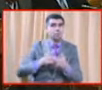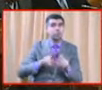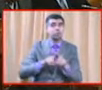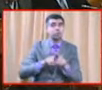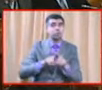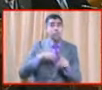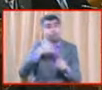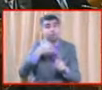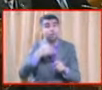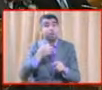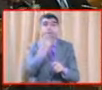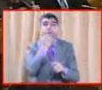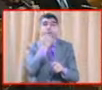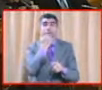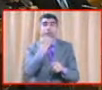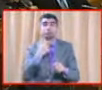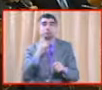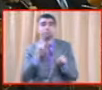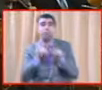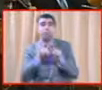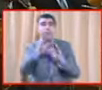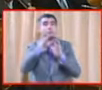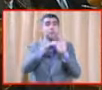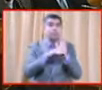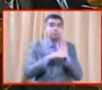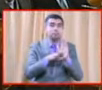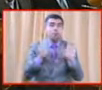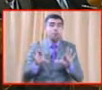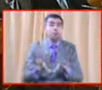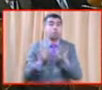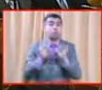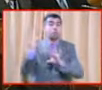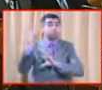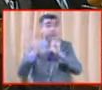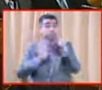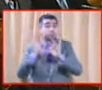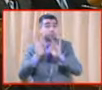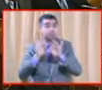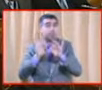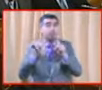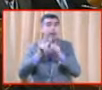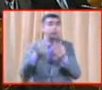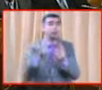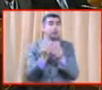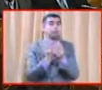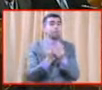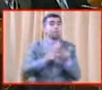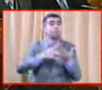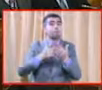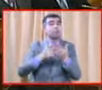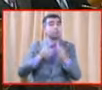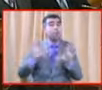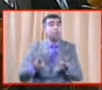تؤاخذ هذه المنهجية، لأن اللجنة ديال انتقاء المشاريع لم تكن لها معايير